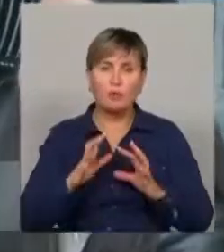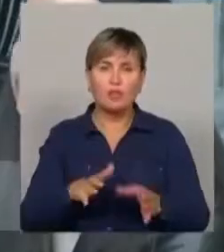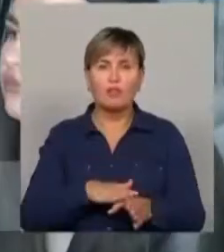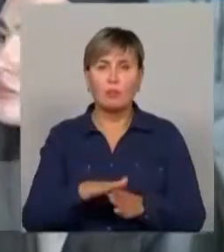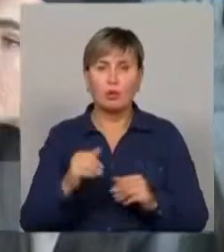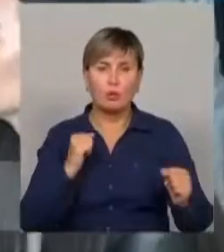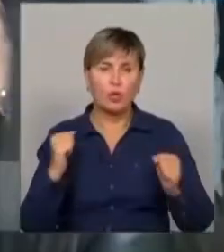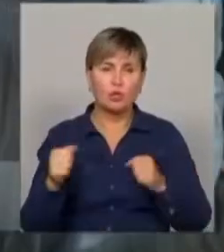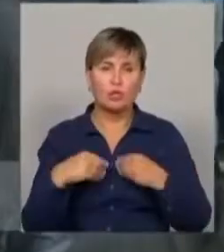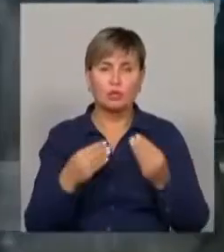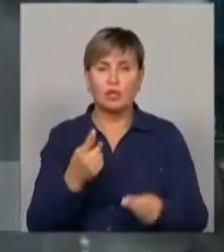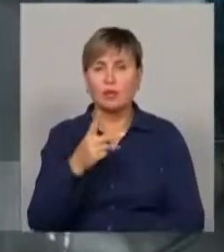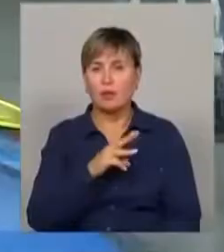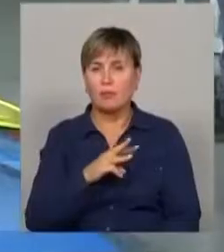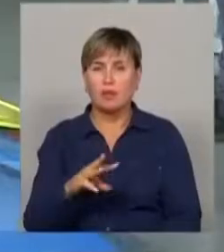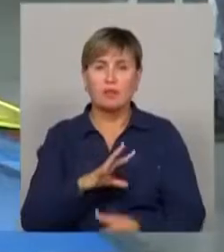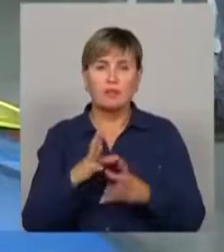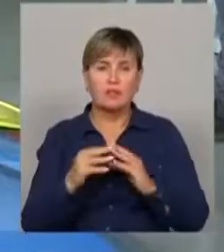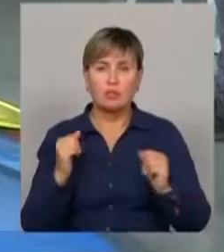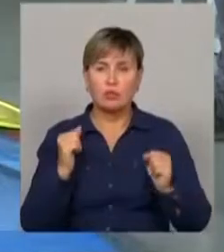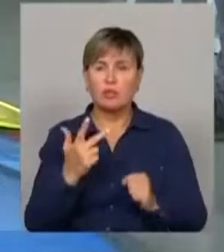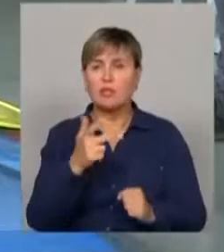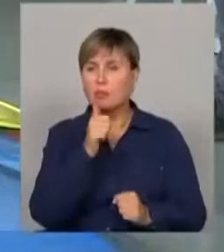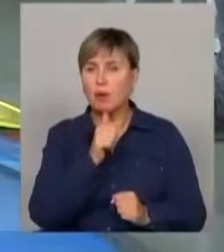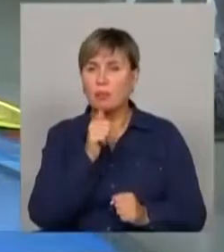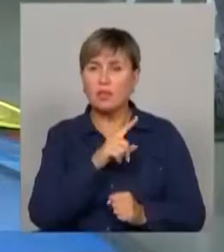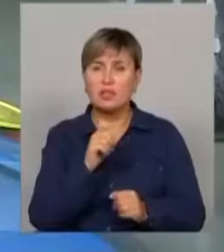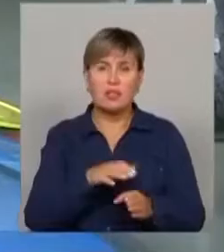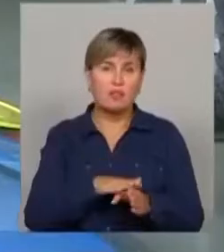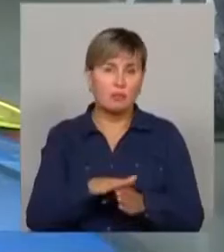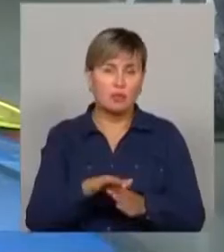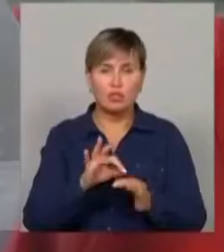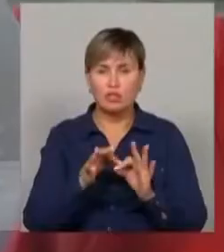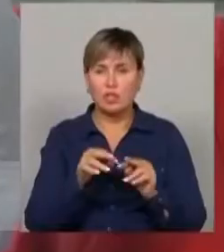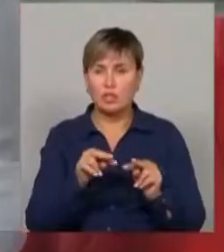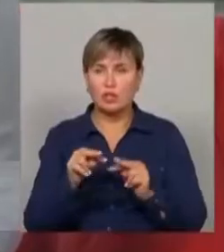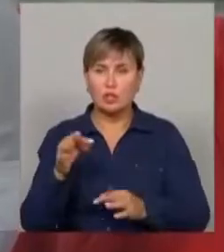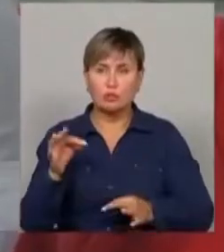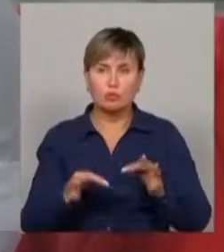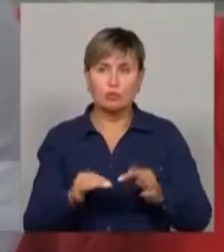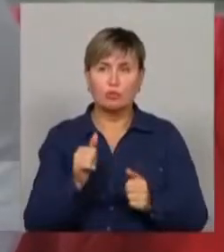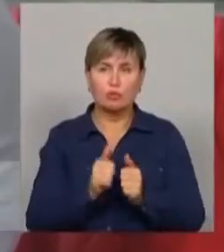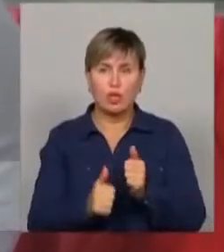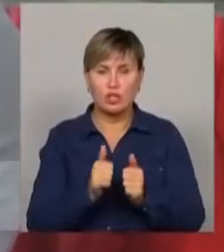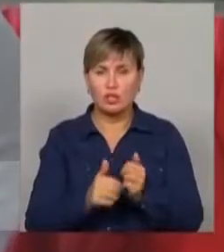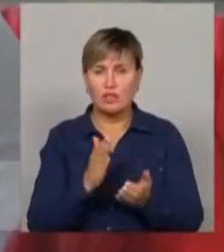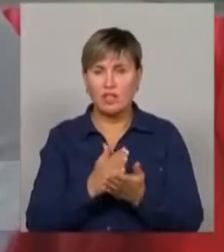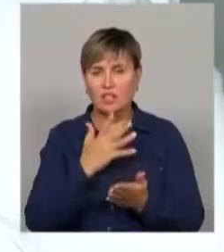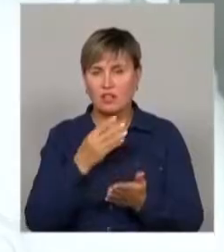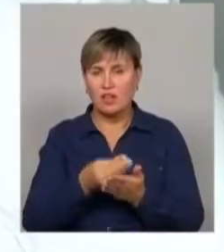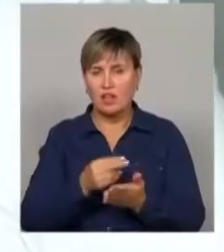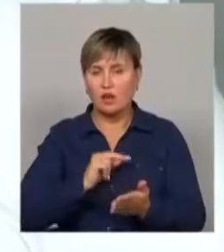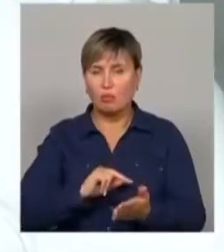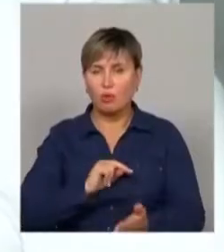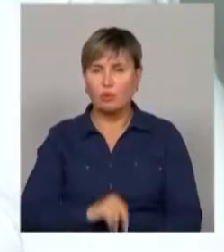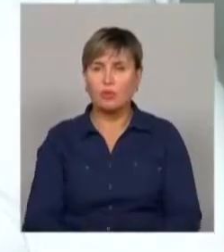выполнение упражнения дается 1 минута. Всего у атлета 3 попытки. За выполнением тщательно следят судьи. У каждого на помосте своя роль.